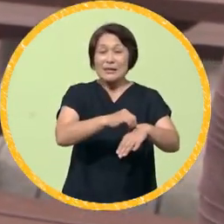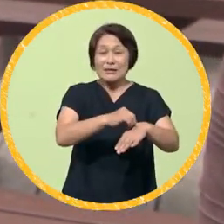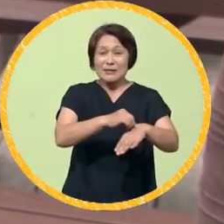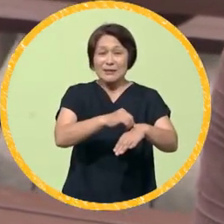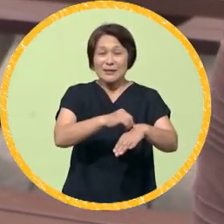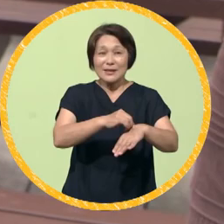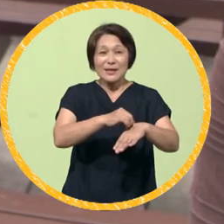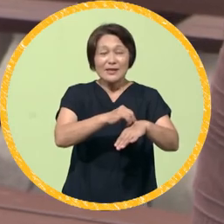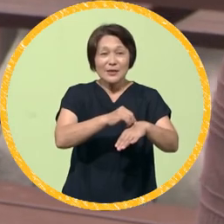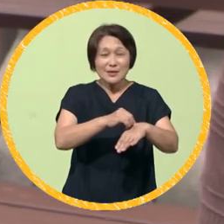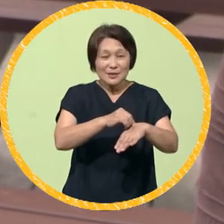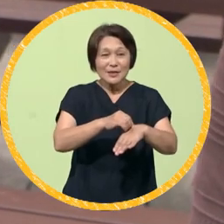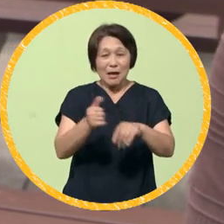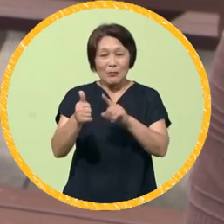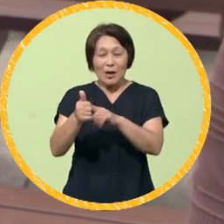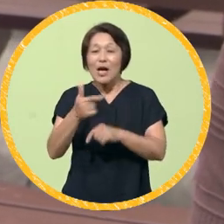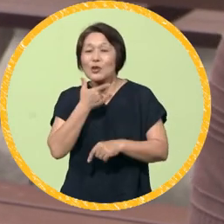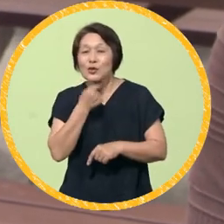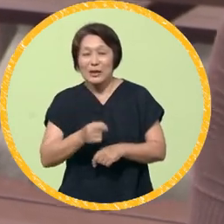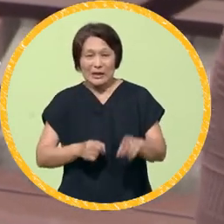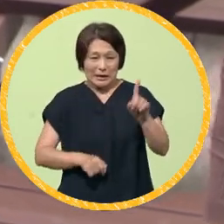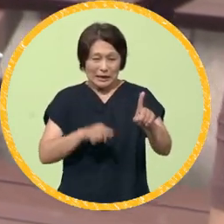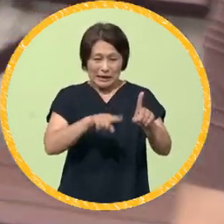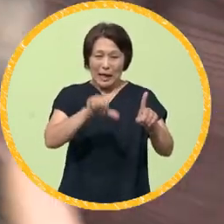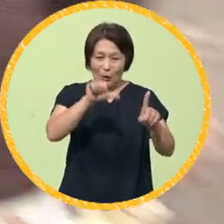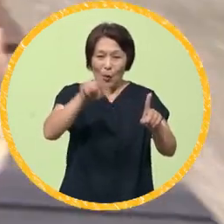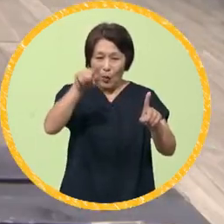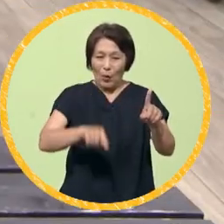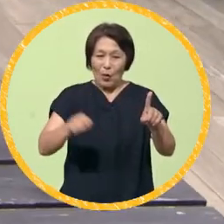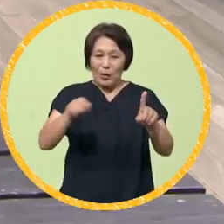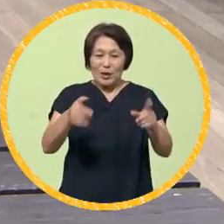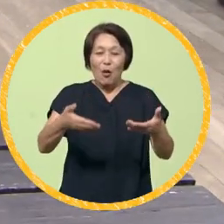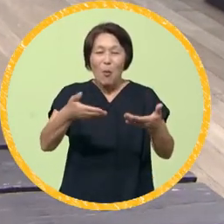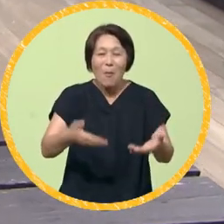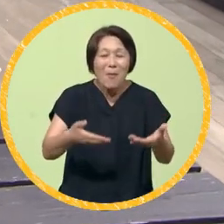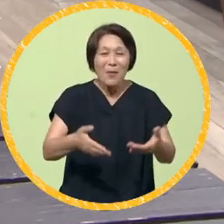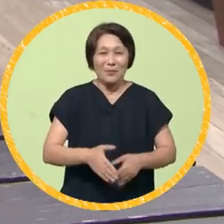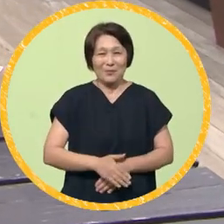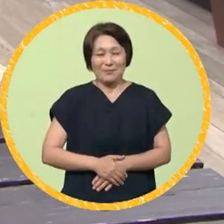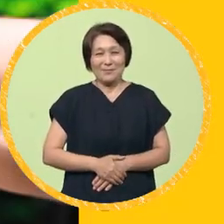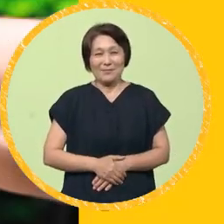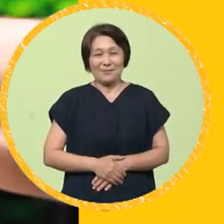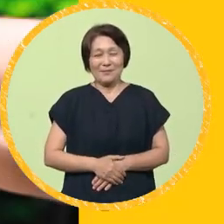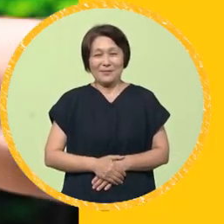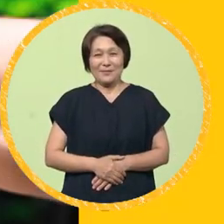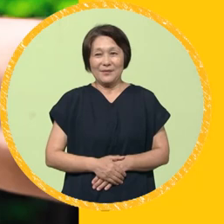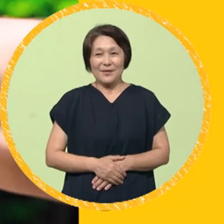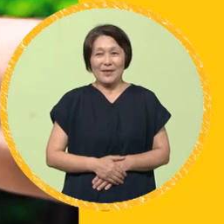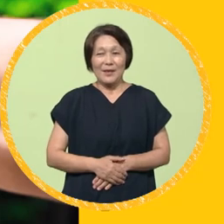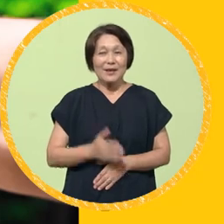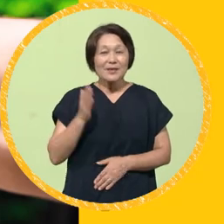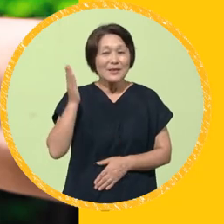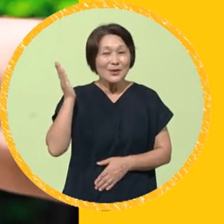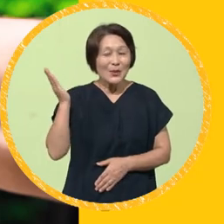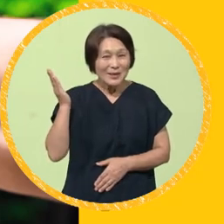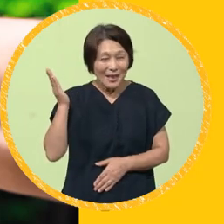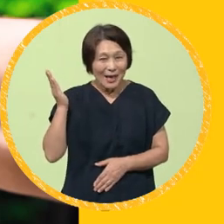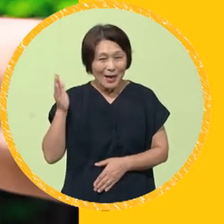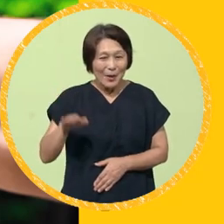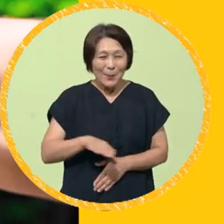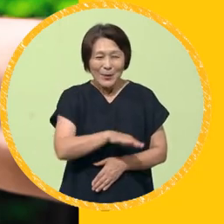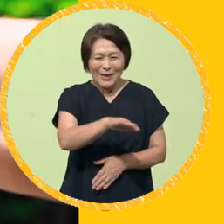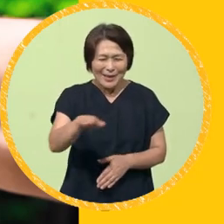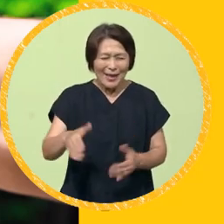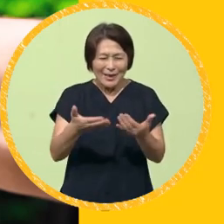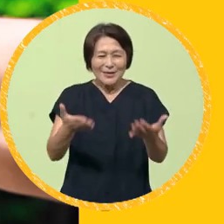ルフィ肉が好きなので、はい、1.5 キロのお肉が出てきますんで。 1.5 キロ。 そうなんです。 いや、じゃあこれはみんなでシェ